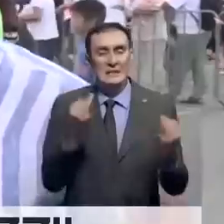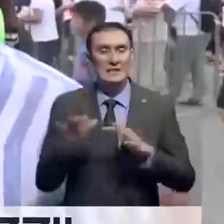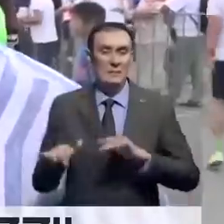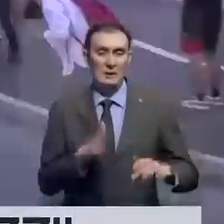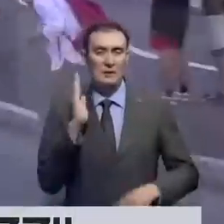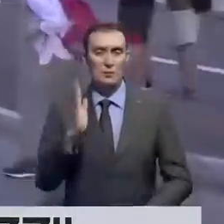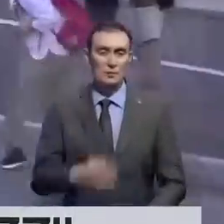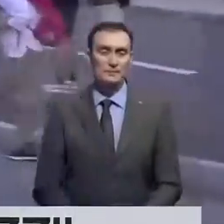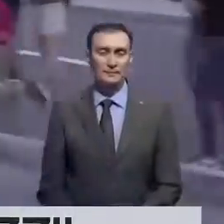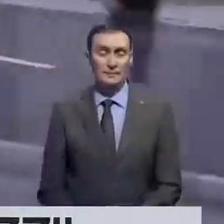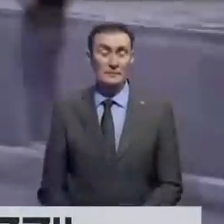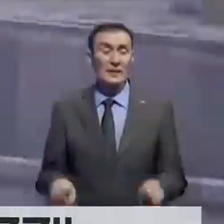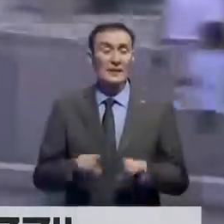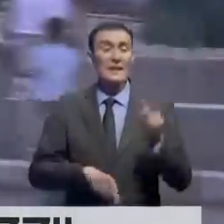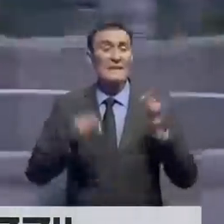мероприятия